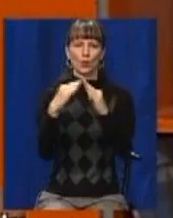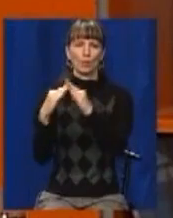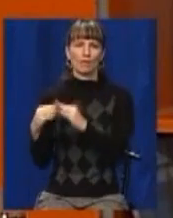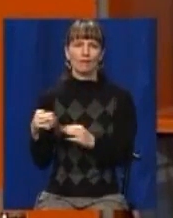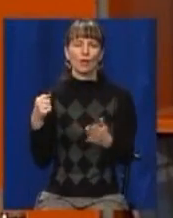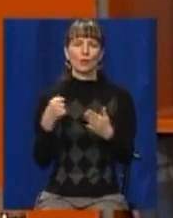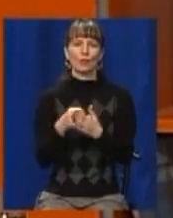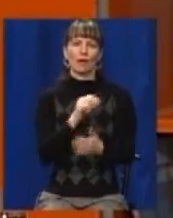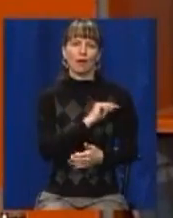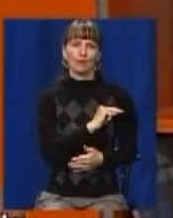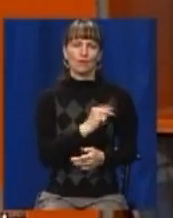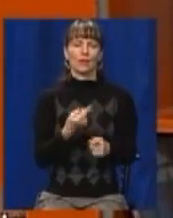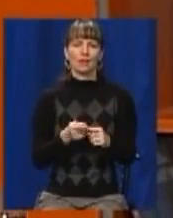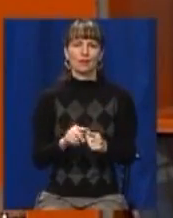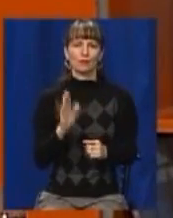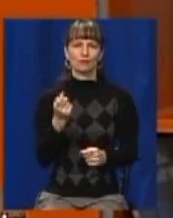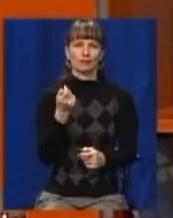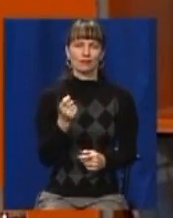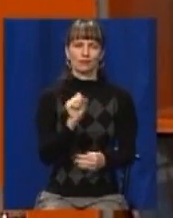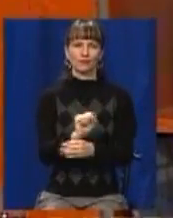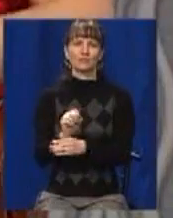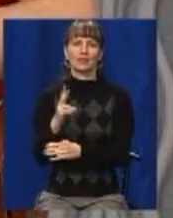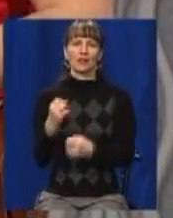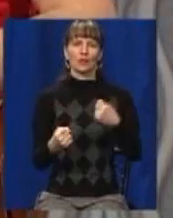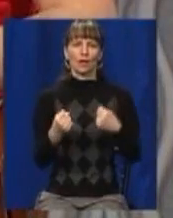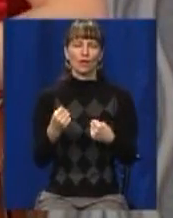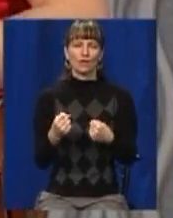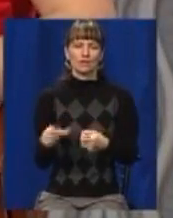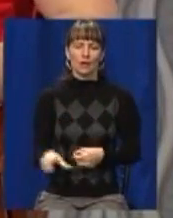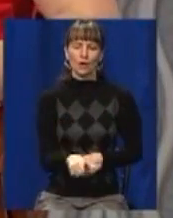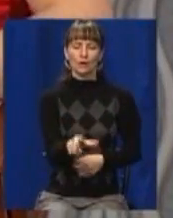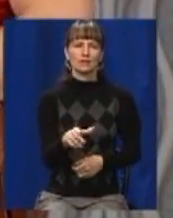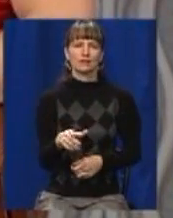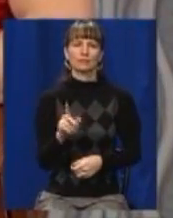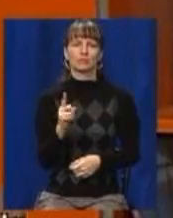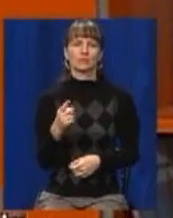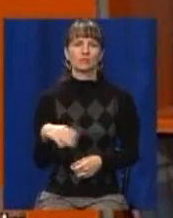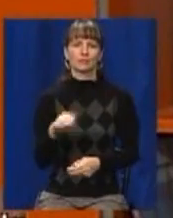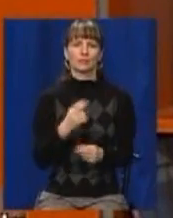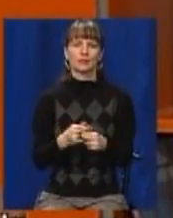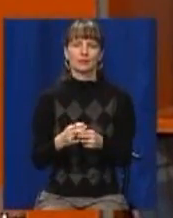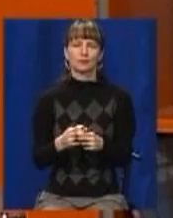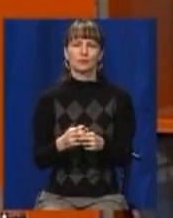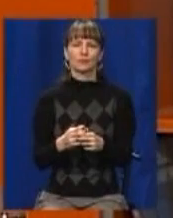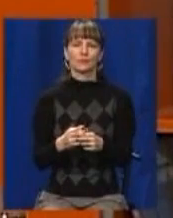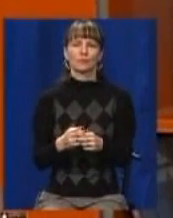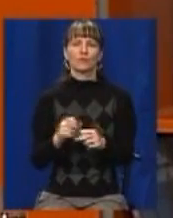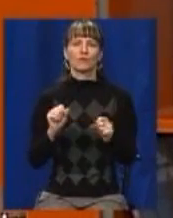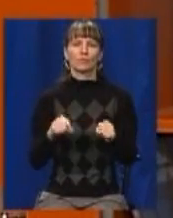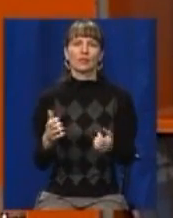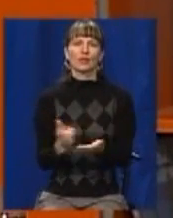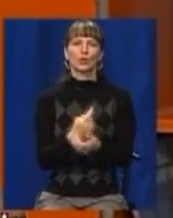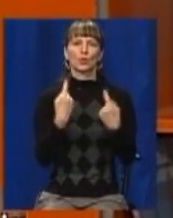офісу, то мені здається, це буде трохи невеличкий затор на дорозі, тому що ніхто не зможе нікуди. Може там бути інше місто, інші